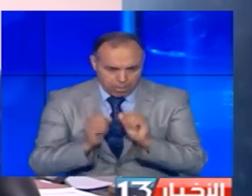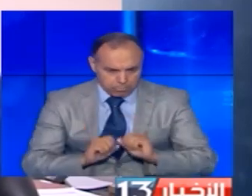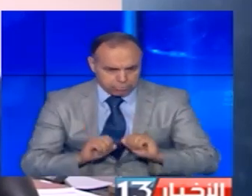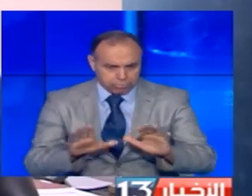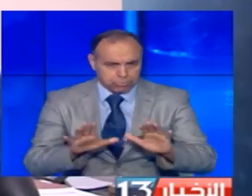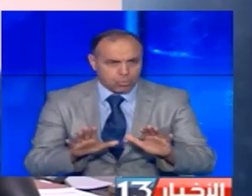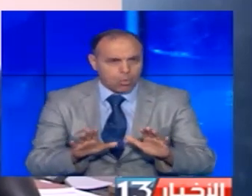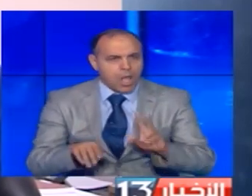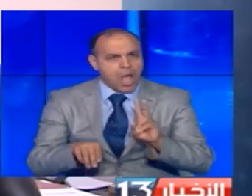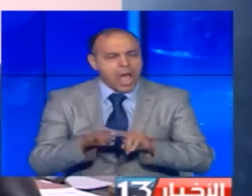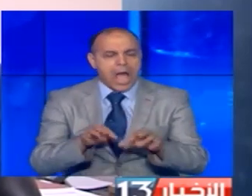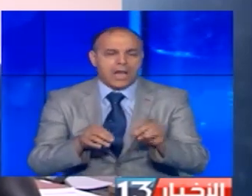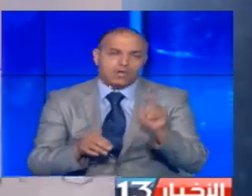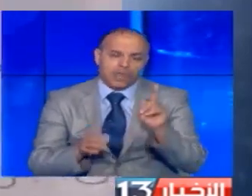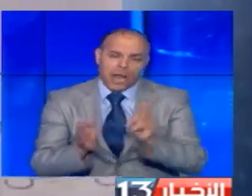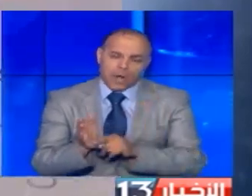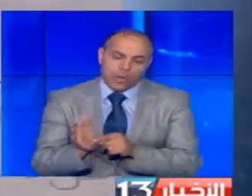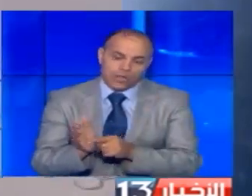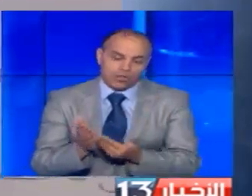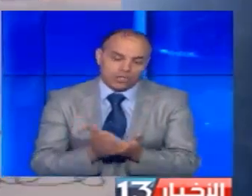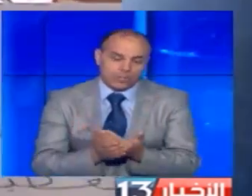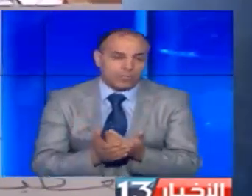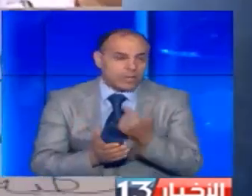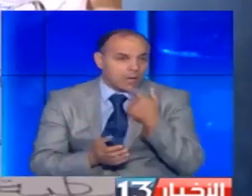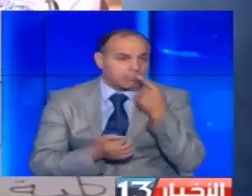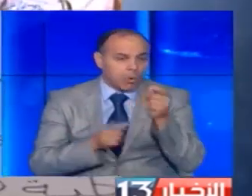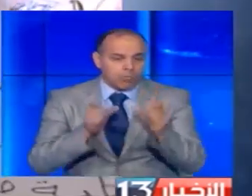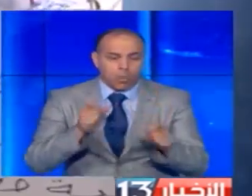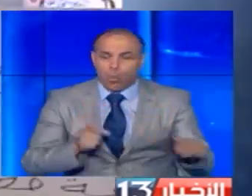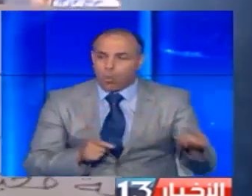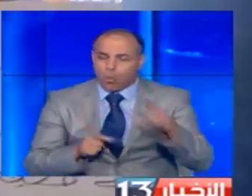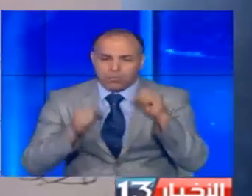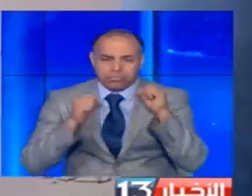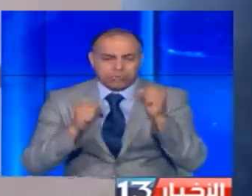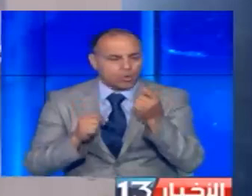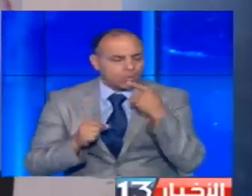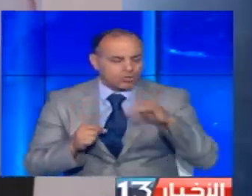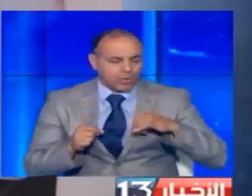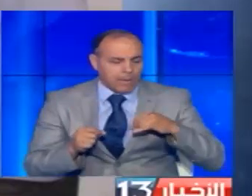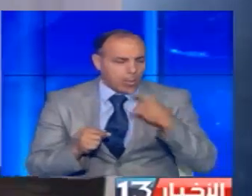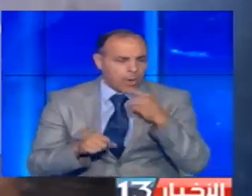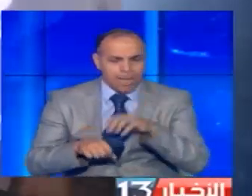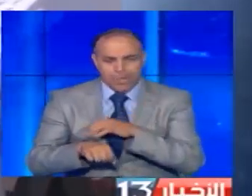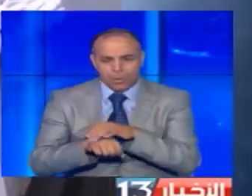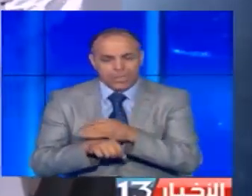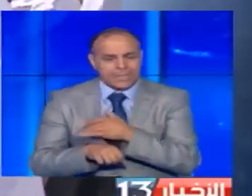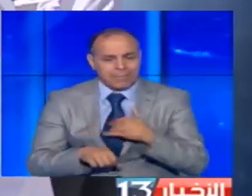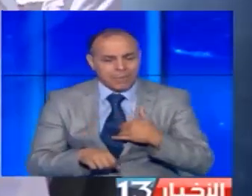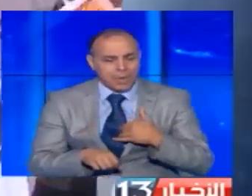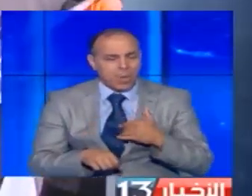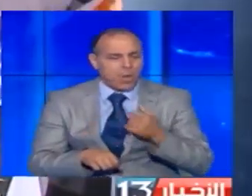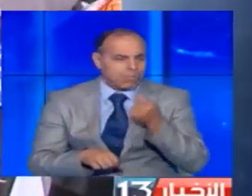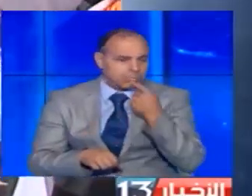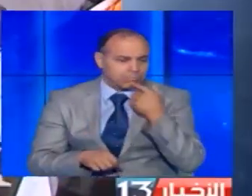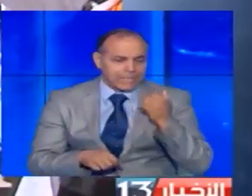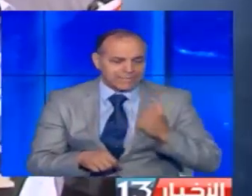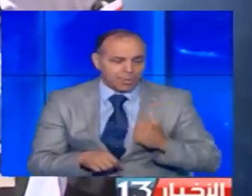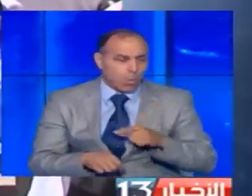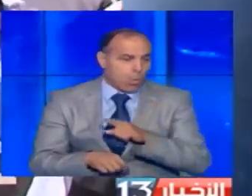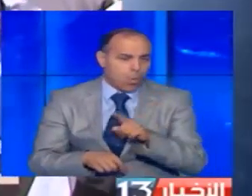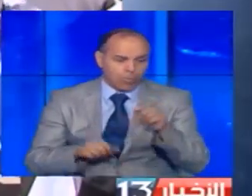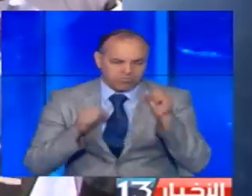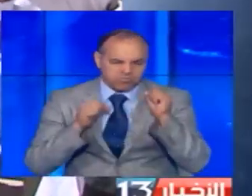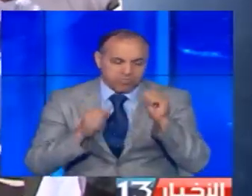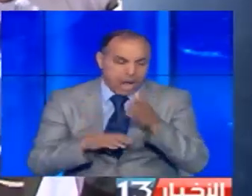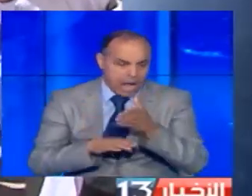هي قاعده الحل ان شاء الله هذا وعبر المحتجون من صياد الى الشبان ومندوبيه الطبيه وصيد الاستشفائيين عن